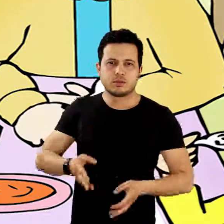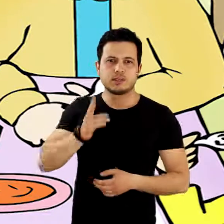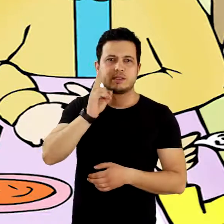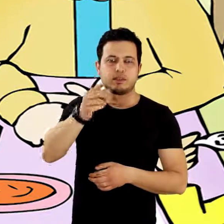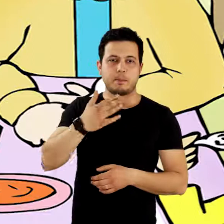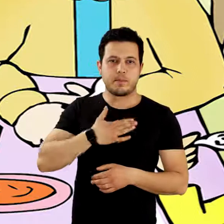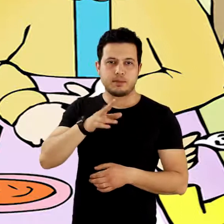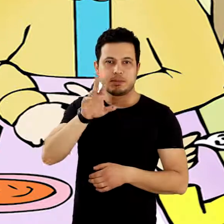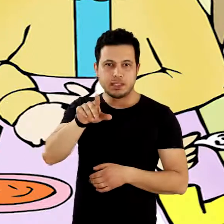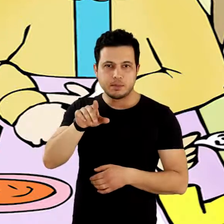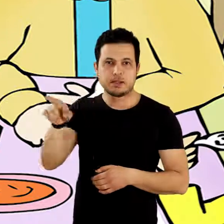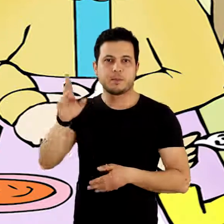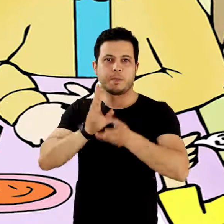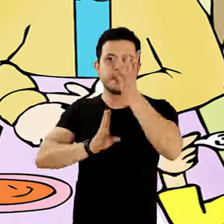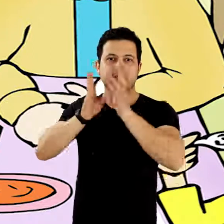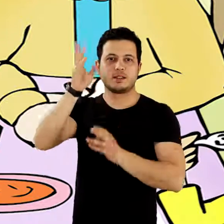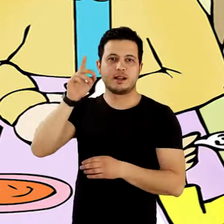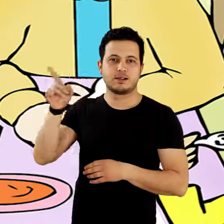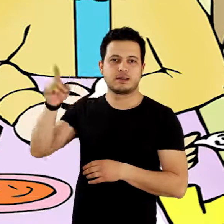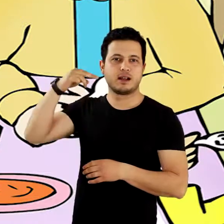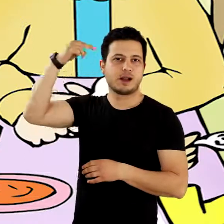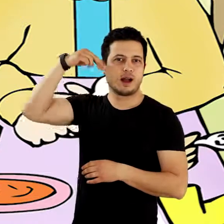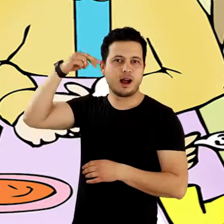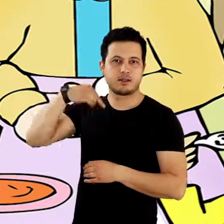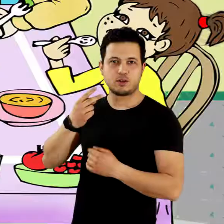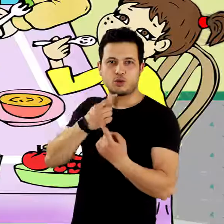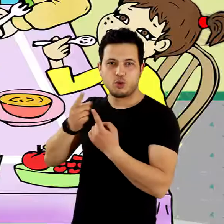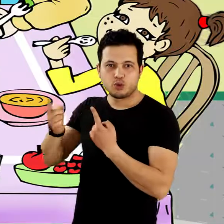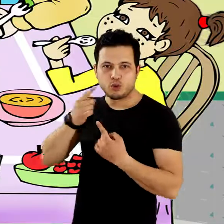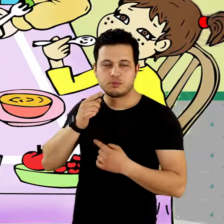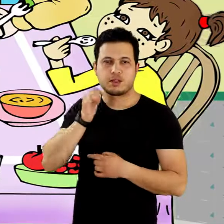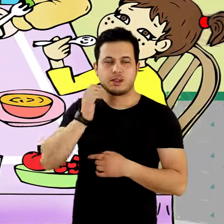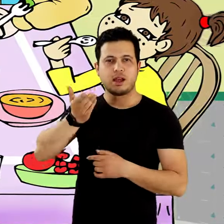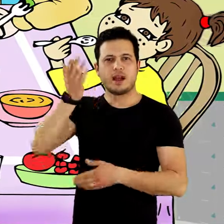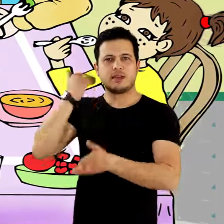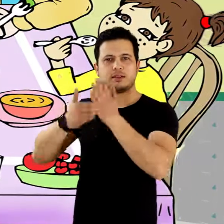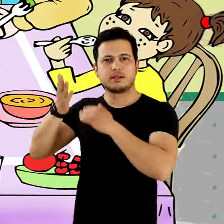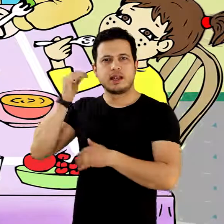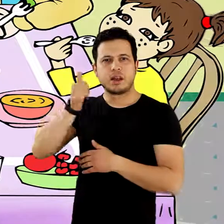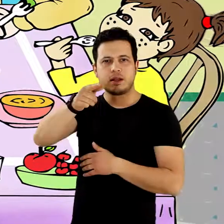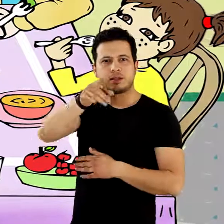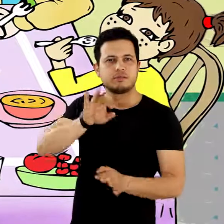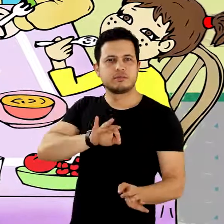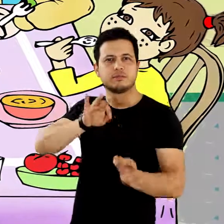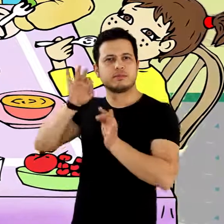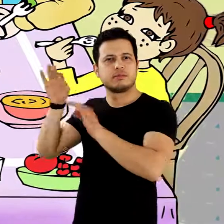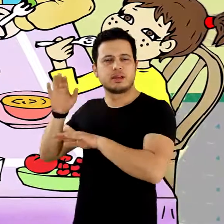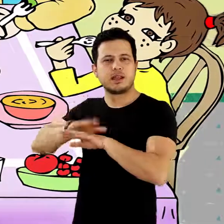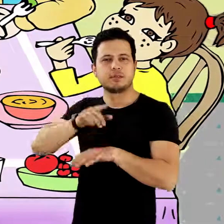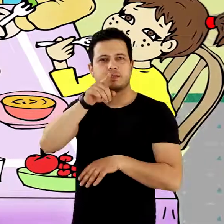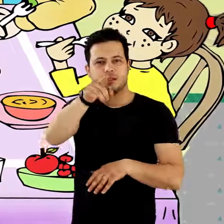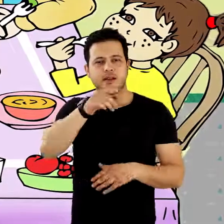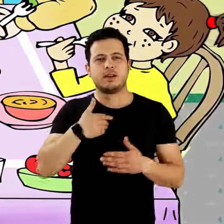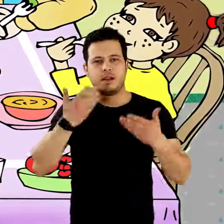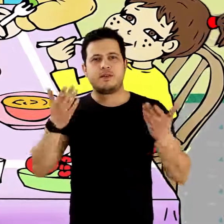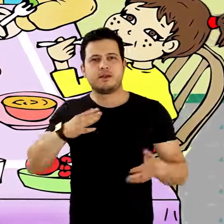kiraz ağacıyla konuşup zamanda yolculuk mu yaptınız he? Evet dedeciğim, anlattığın hikayeler bizi çok